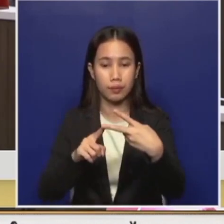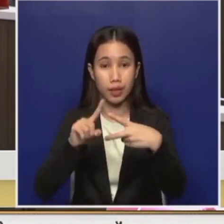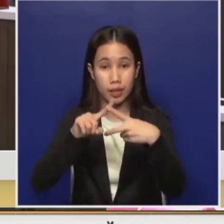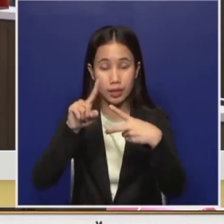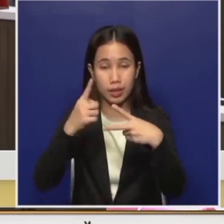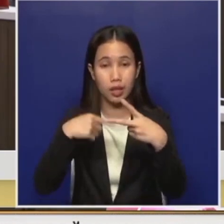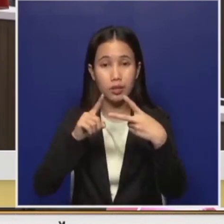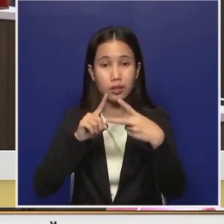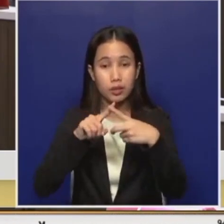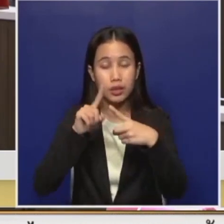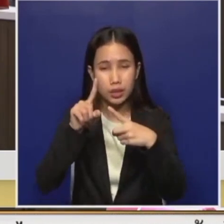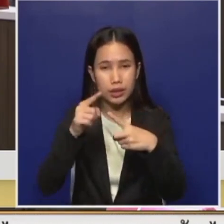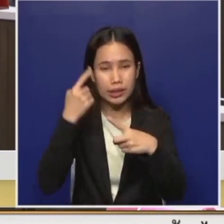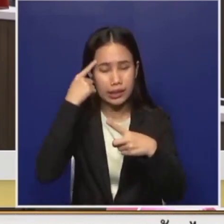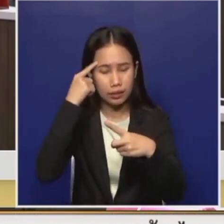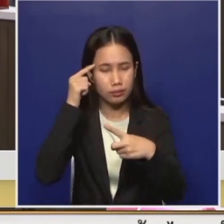ไปทางทุจลิต